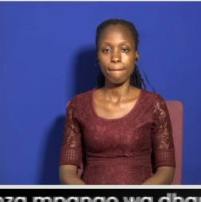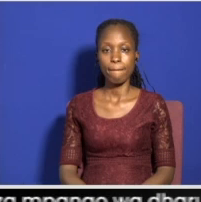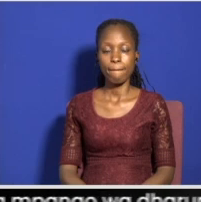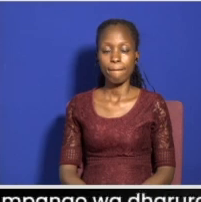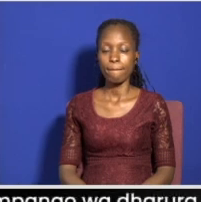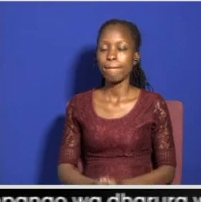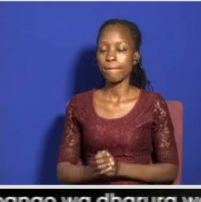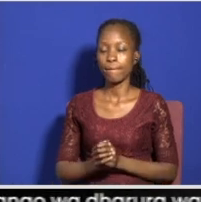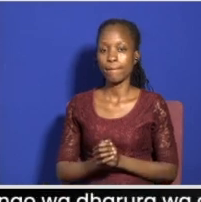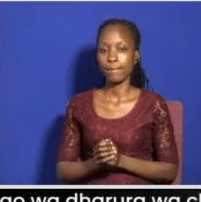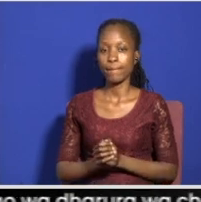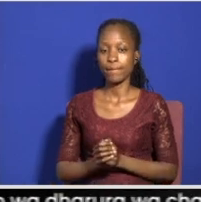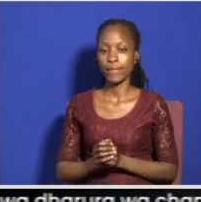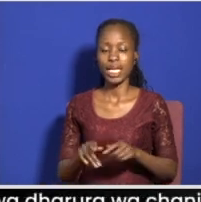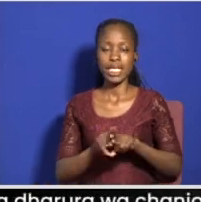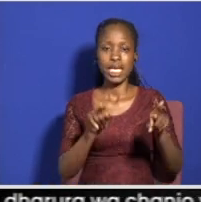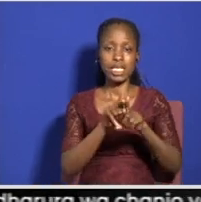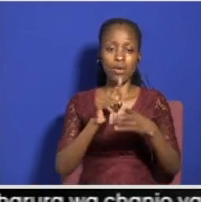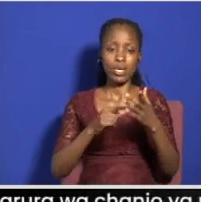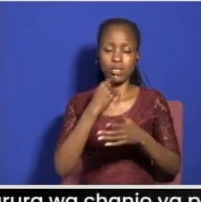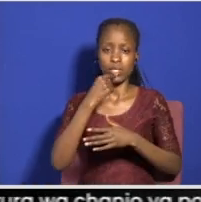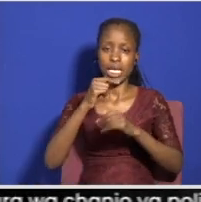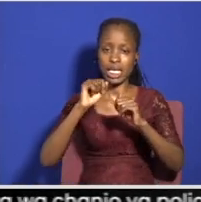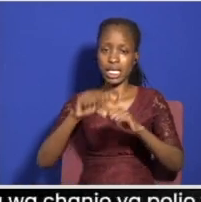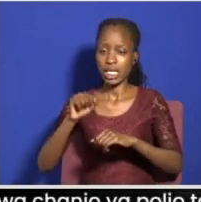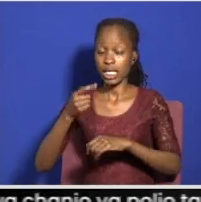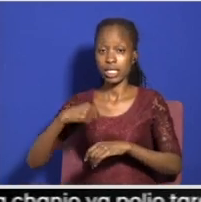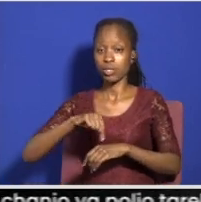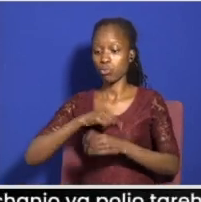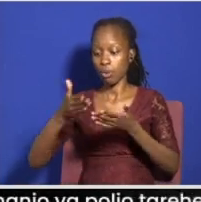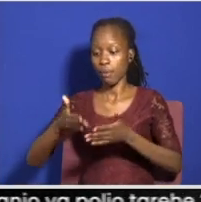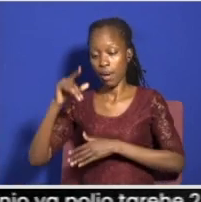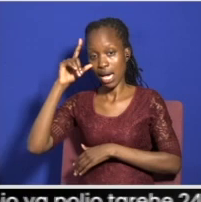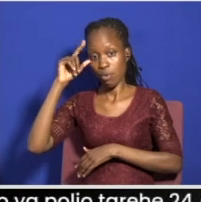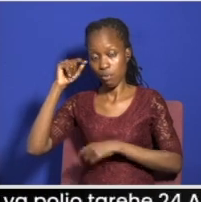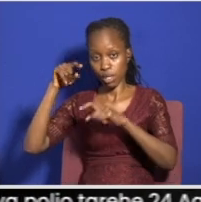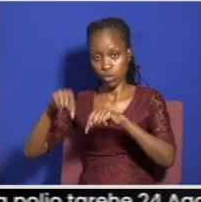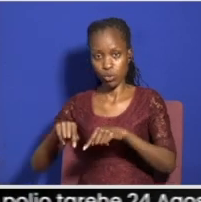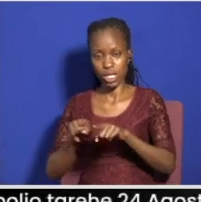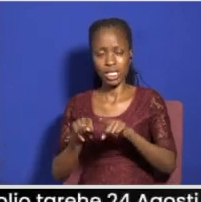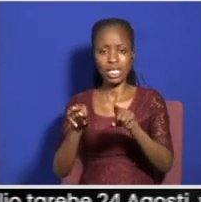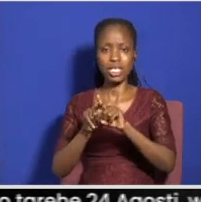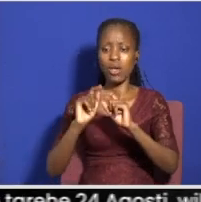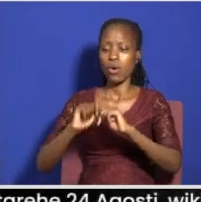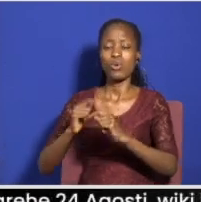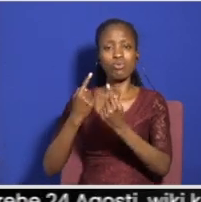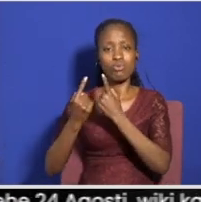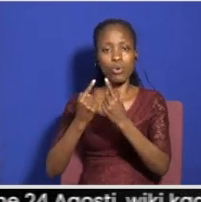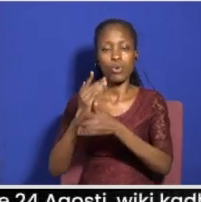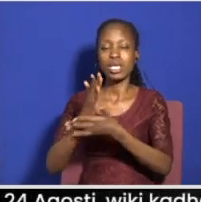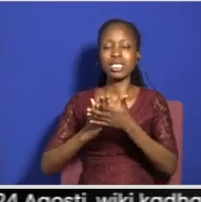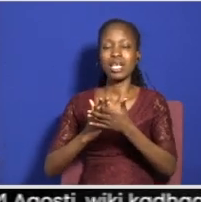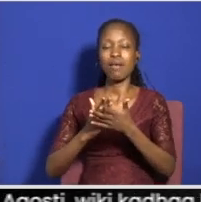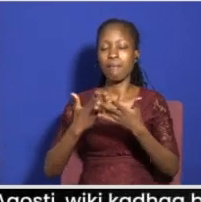Naam, bila shaka Dickens, kama ulivyosema, ndio tumekita kambi mjini Mombasa leo hii na tumeweza kuzungumza na wakazi wa